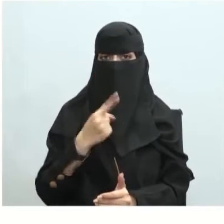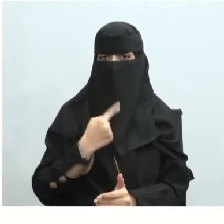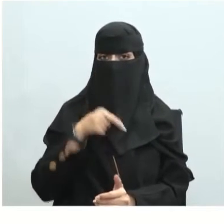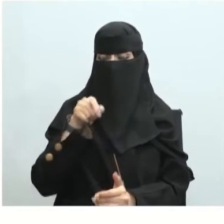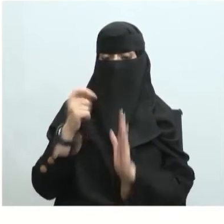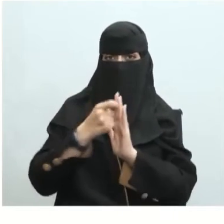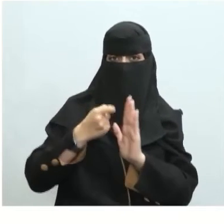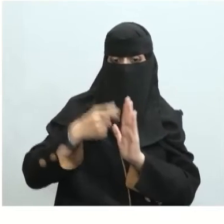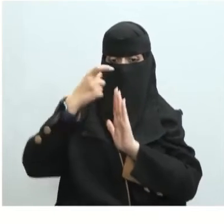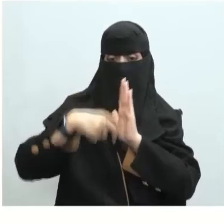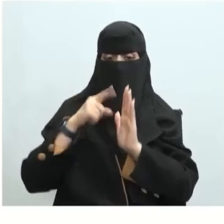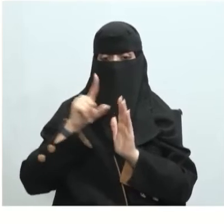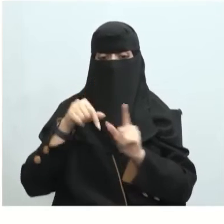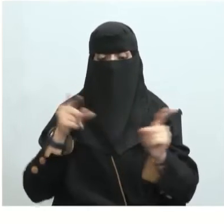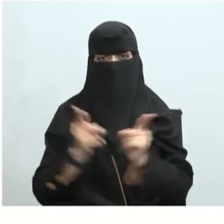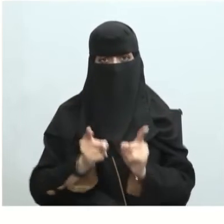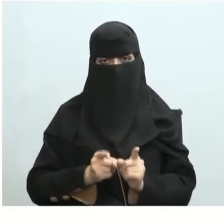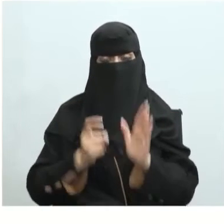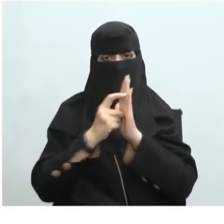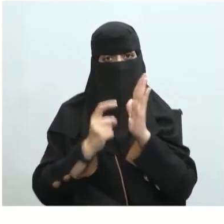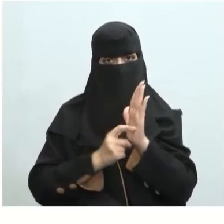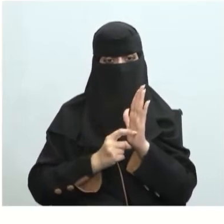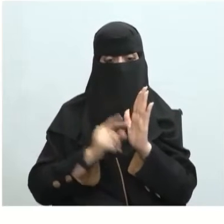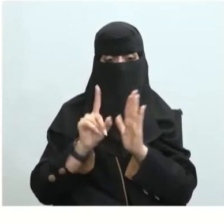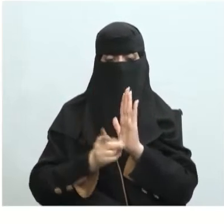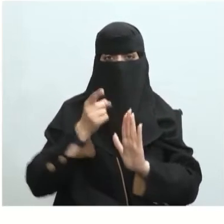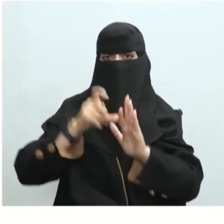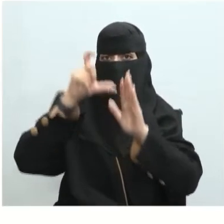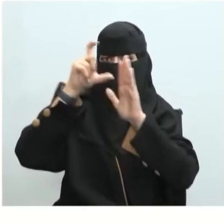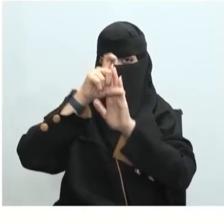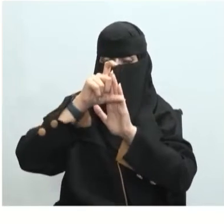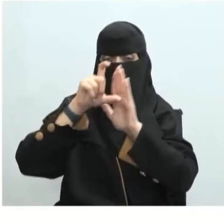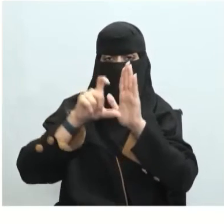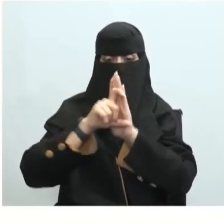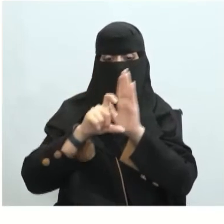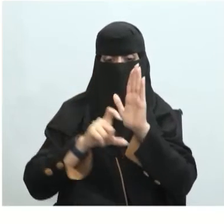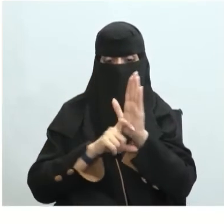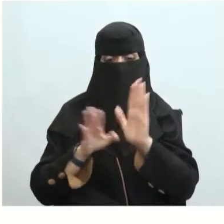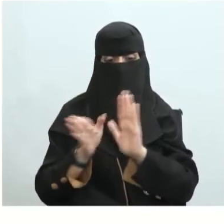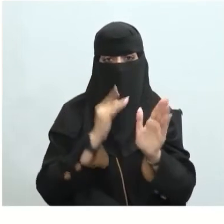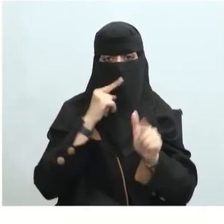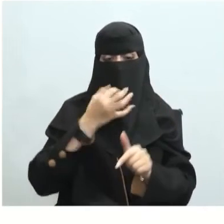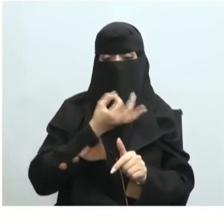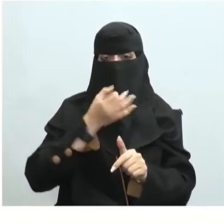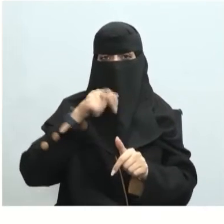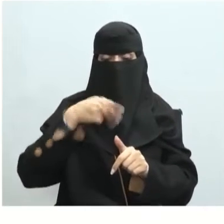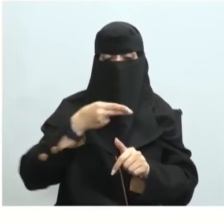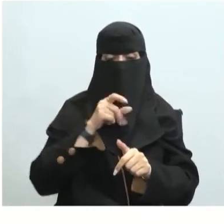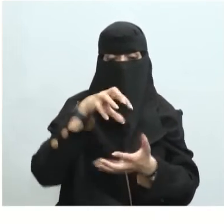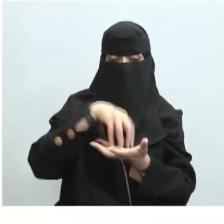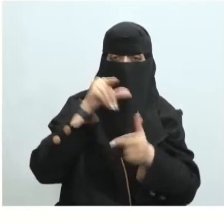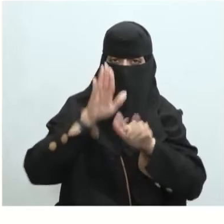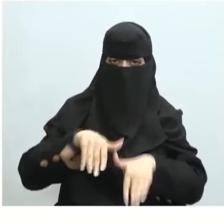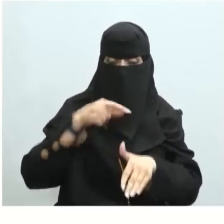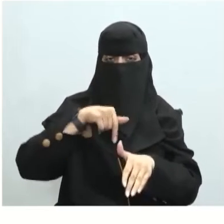تقريرا احسنتم هنا تحديد عناصر فنيه هنا البدايه تحديد عناصر فنيه للتقرير مقدمه عرض خاتمه والحديث عن واقع